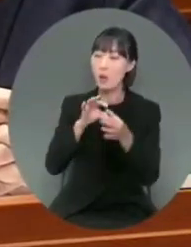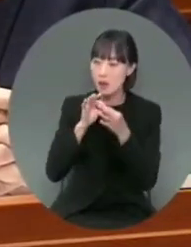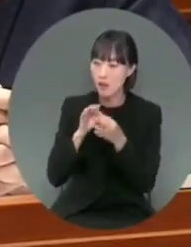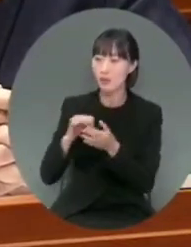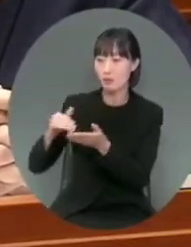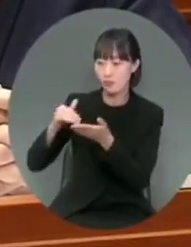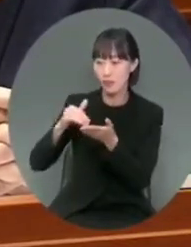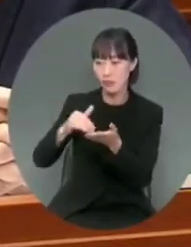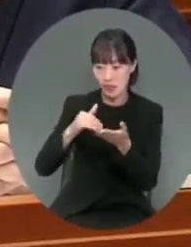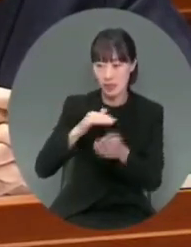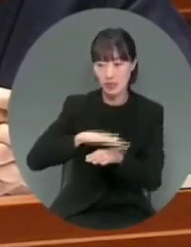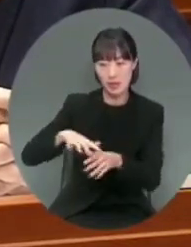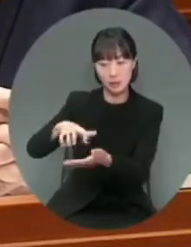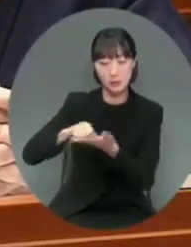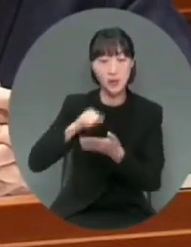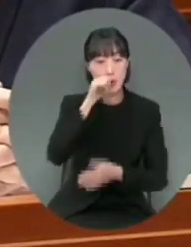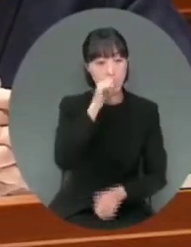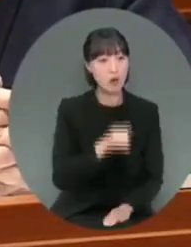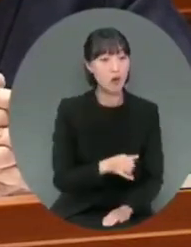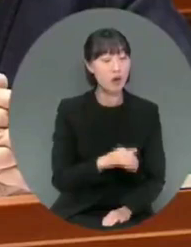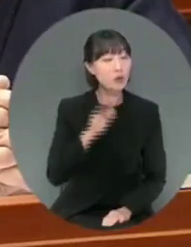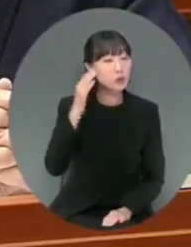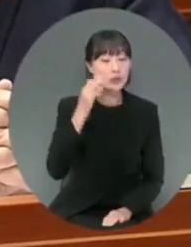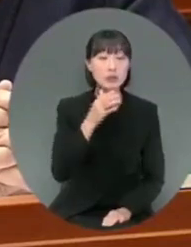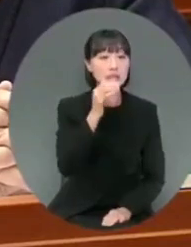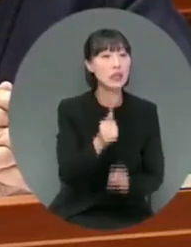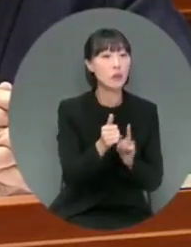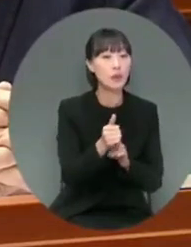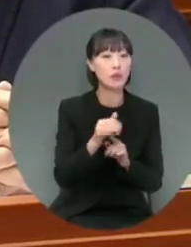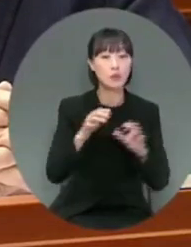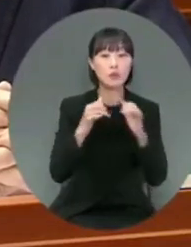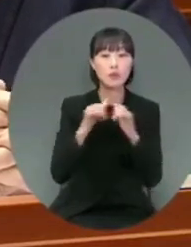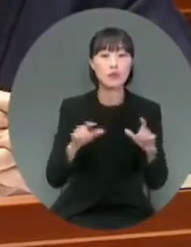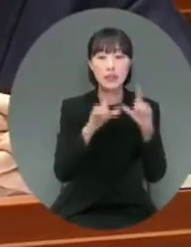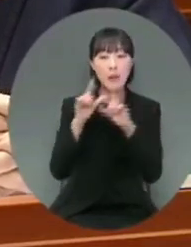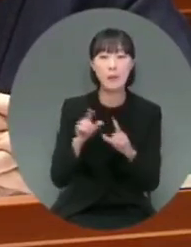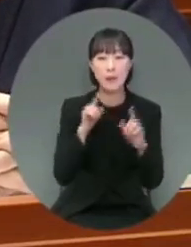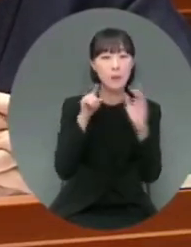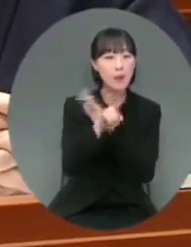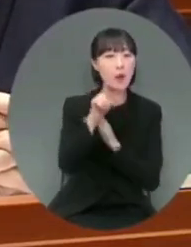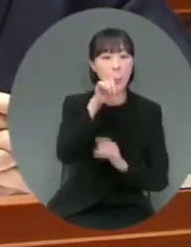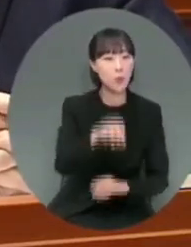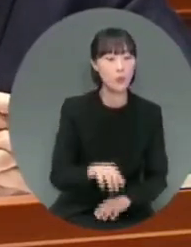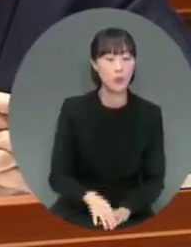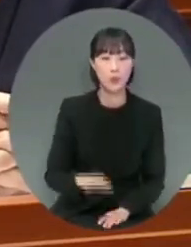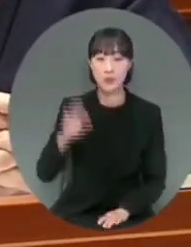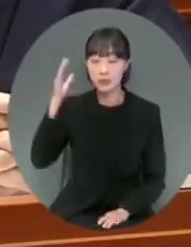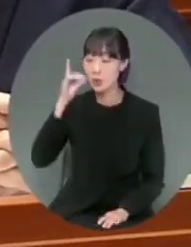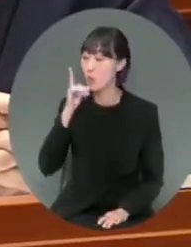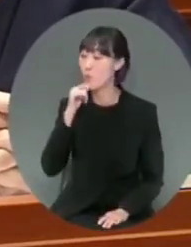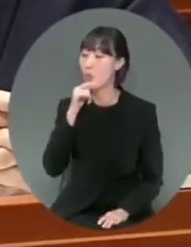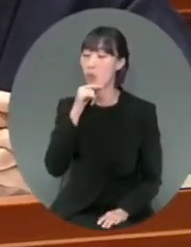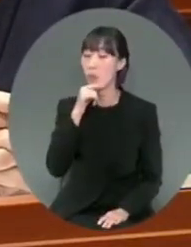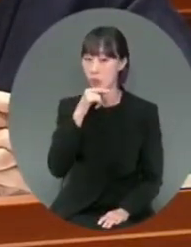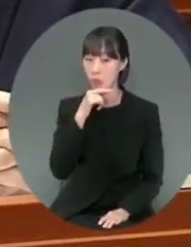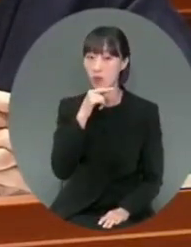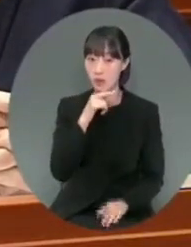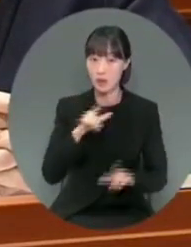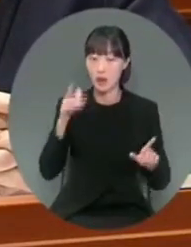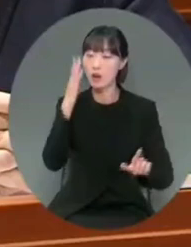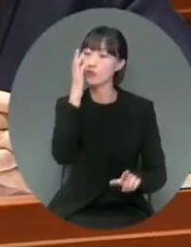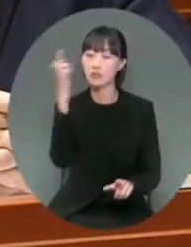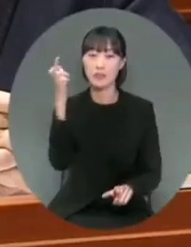된다. 그럼 장관께서는 최근에 가장 최근에 네. 민생 현장 어디를 가보셨어요? 가장 최근에는 월요일에 울산에